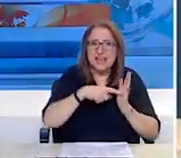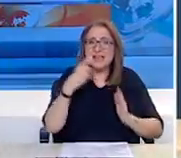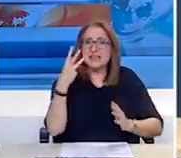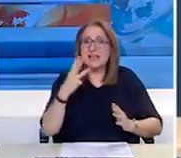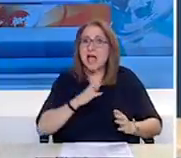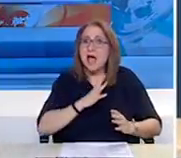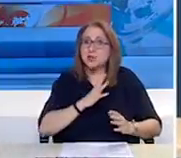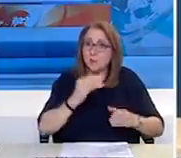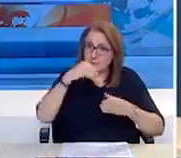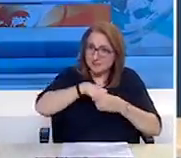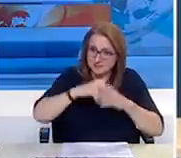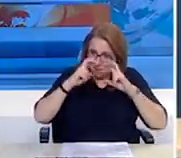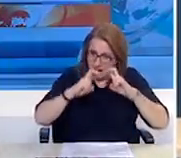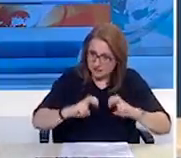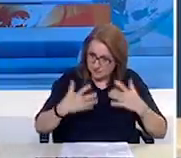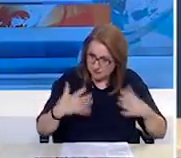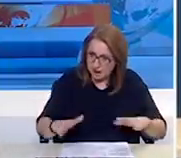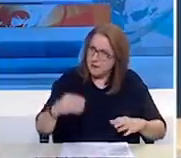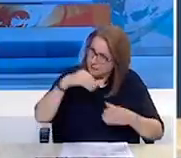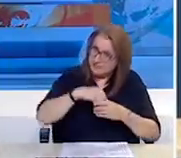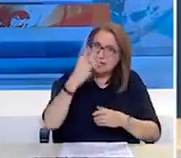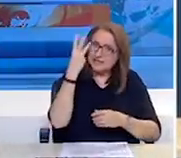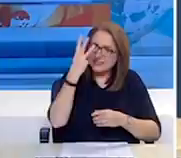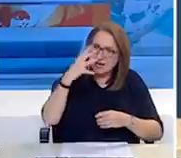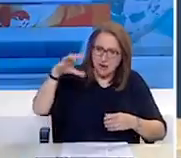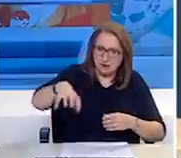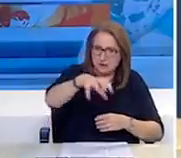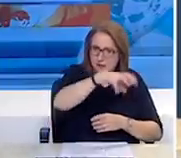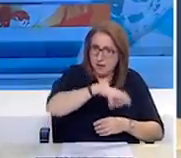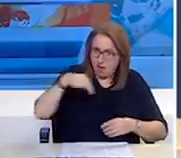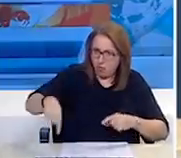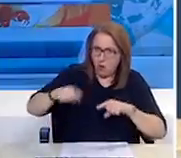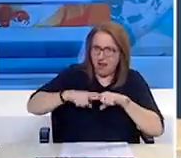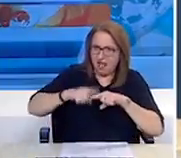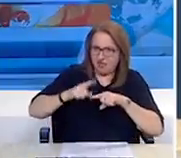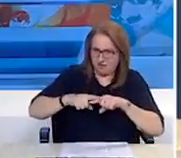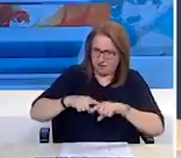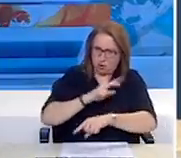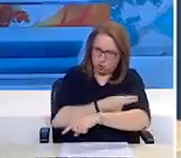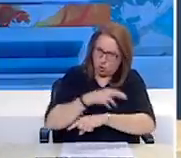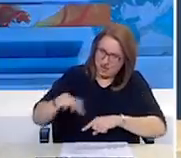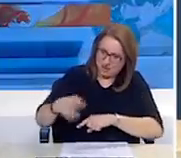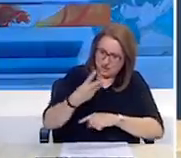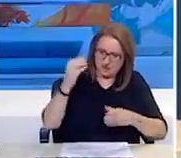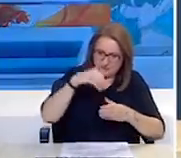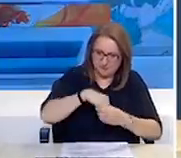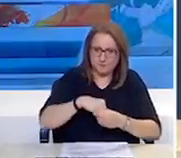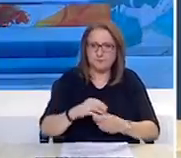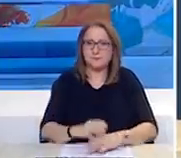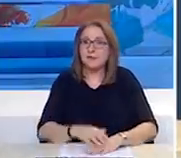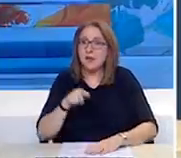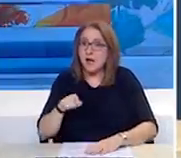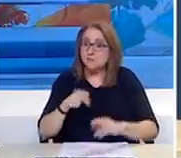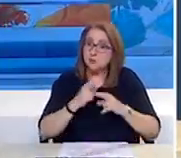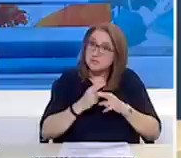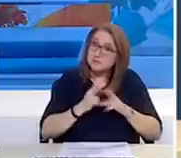από την Ελλάδα. Η επόμενη φάση των 15 ημερών θα είναι εξίσου κρίσιμη με την έως τώρα φάση της επιδημίας στη χώρα μας. Αν